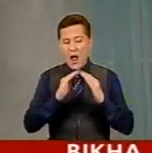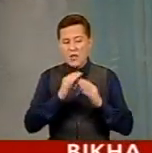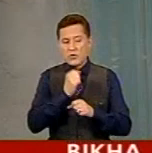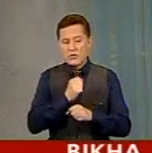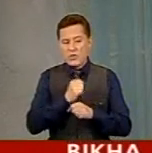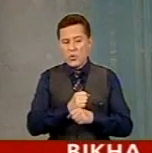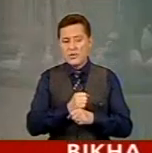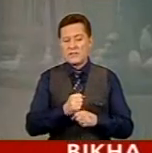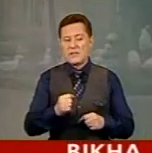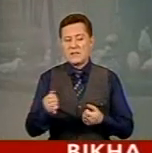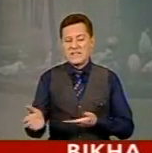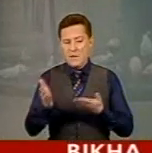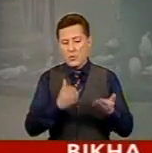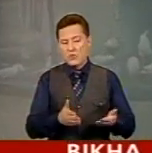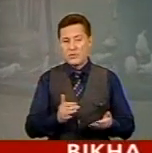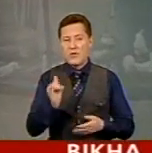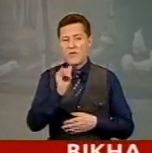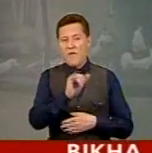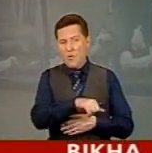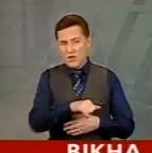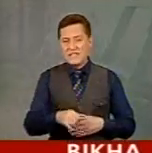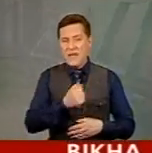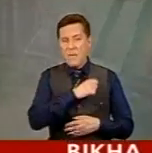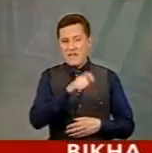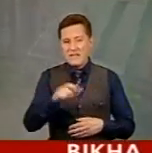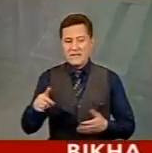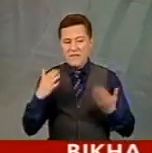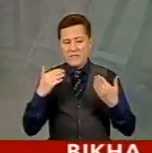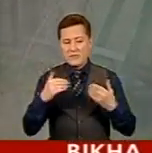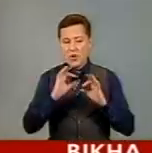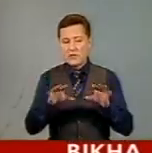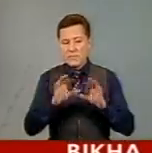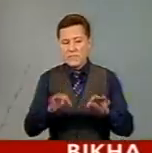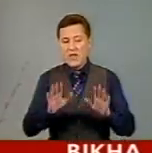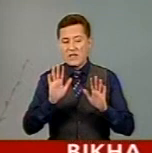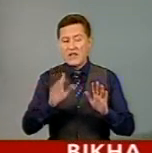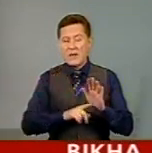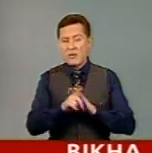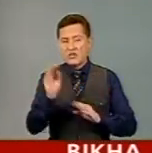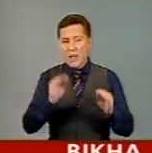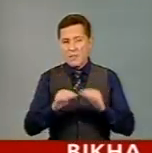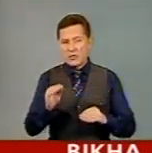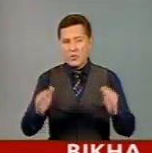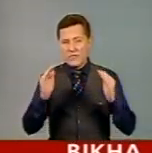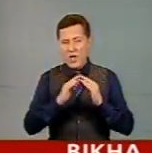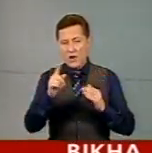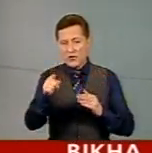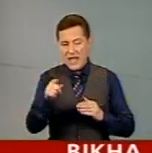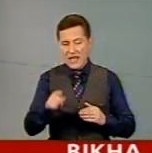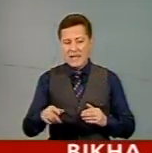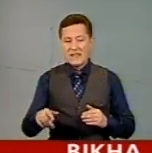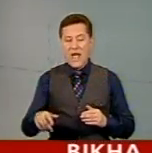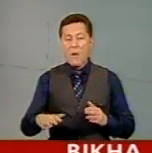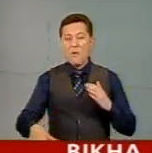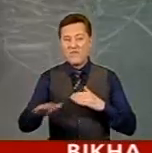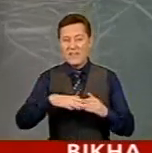у етностилі та запрошуватимуть у гості бійців на відпочинок. Розповідають, щойно почали облаштовувати хату, на їхнє подвір'я прилетіли